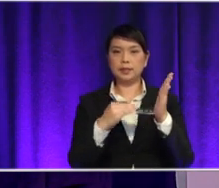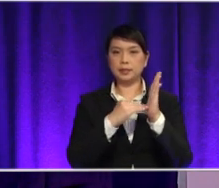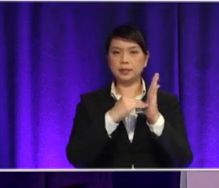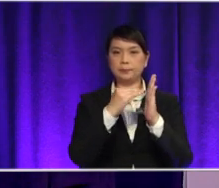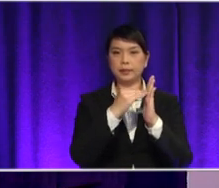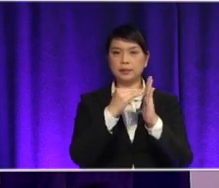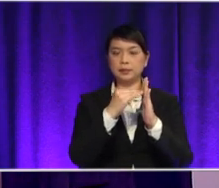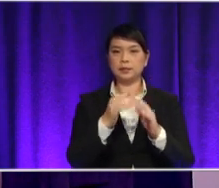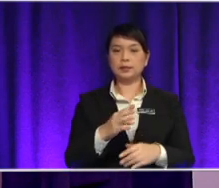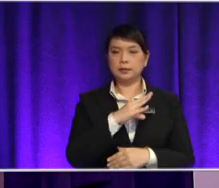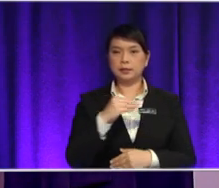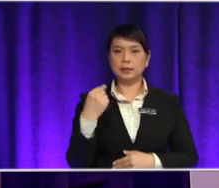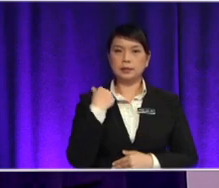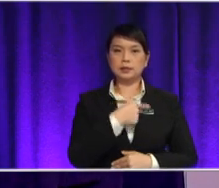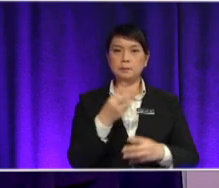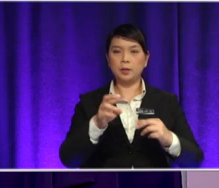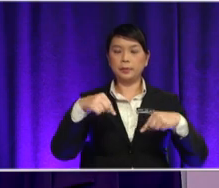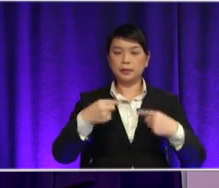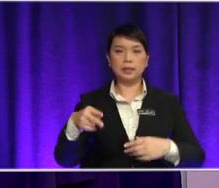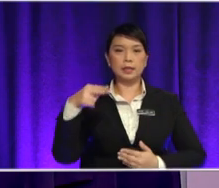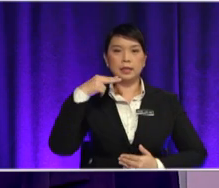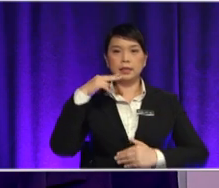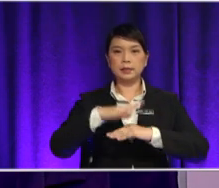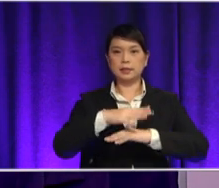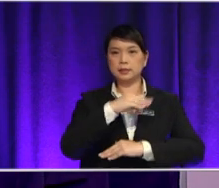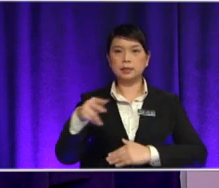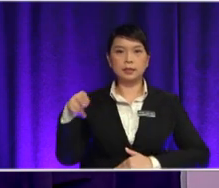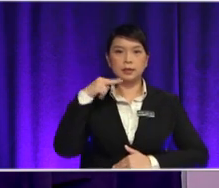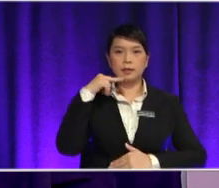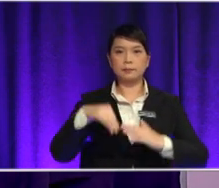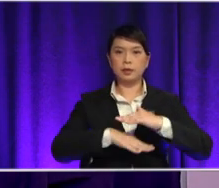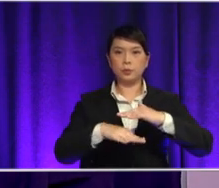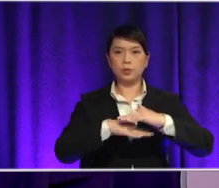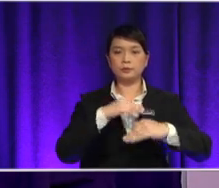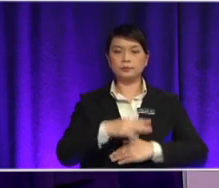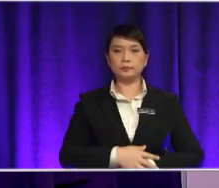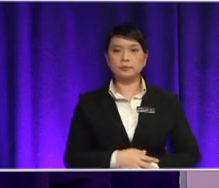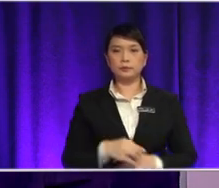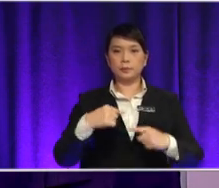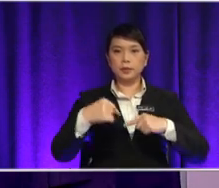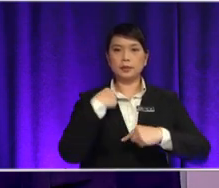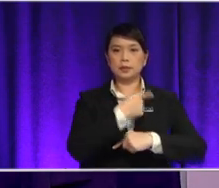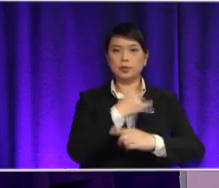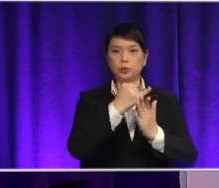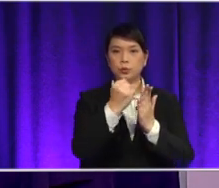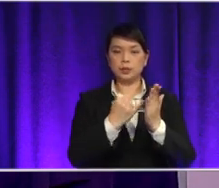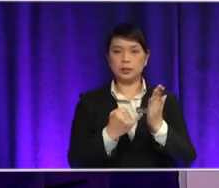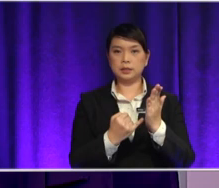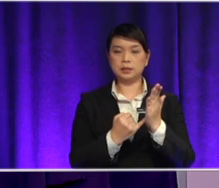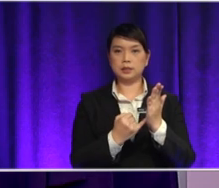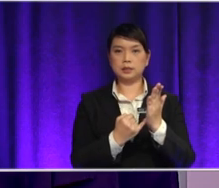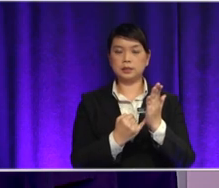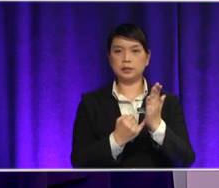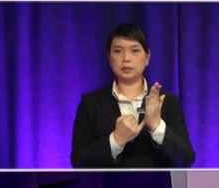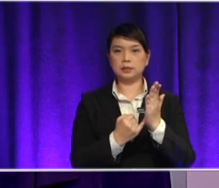had bawah, had atas. Murid di rumah dan murid di atas. Bila kita melukiskan graf, kita ada kelas yang pertama 145. Tengok